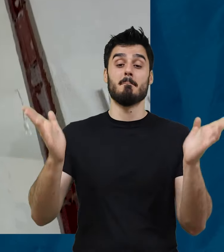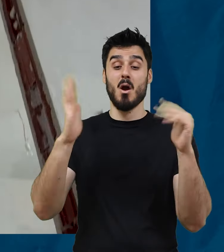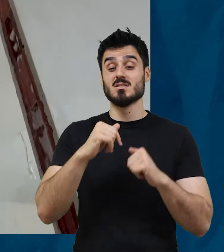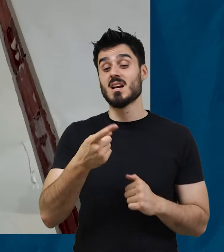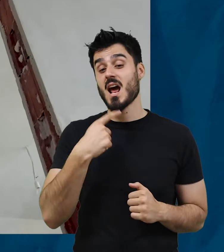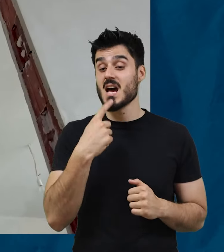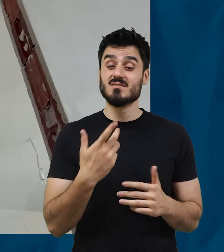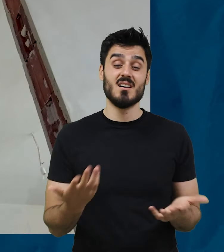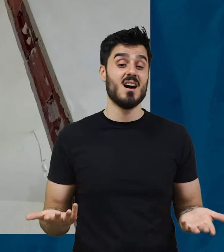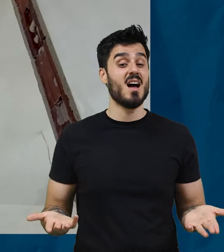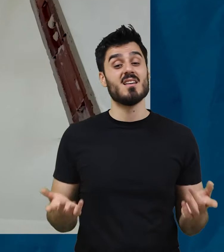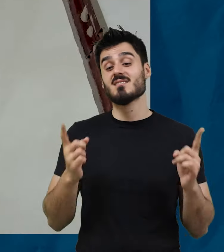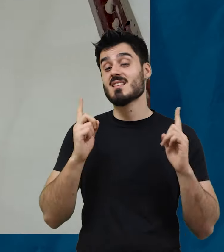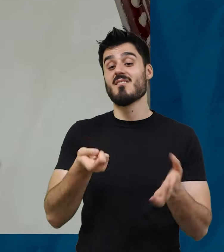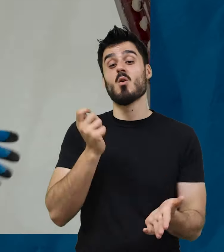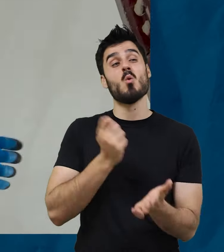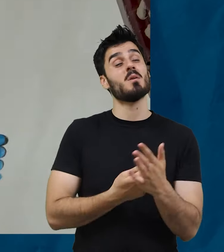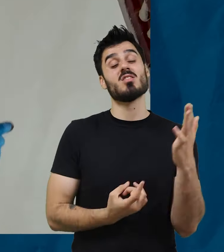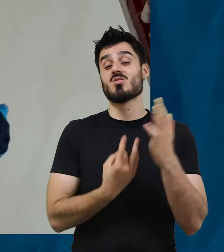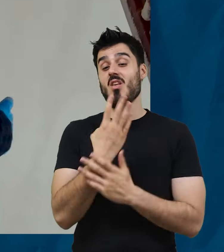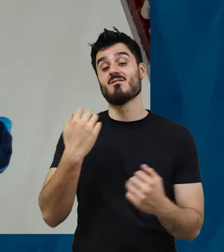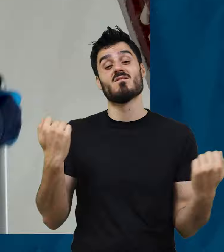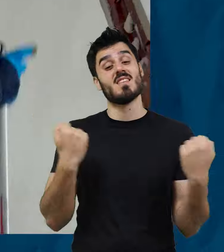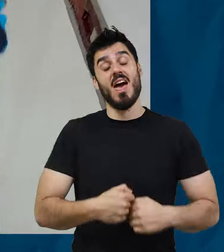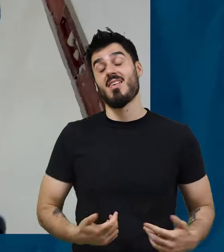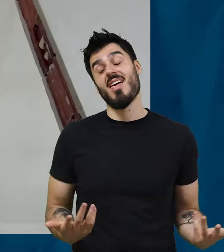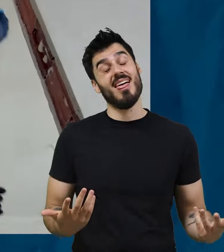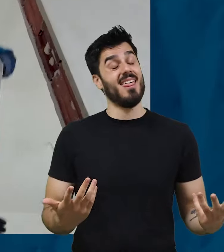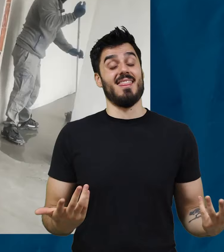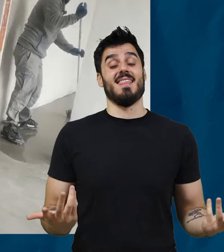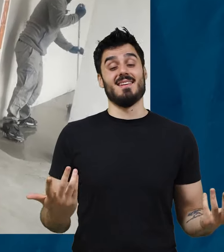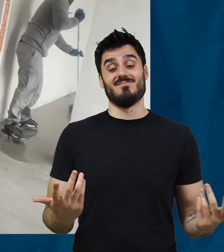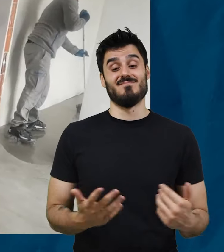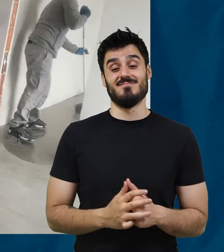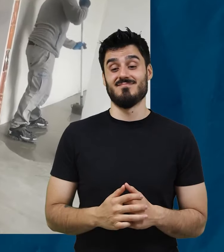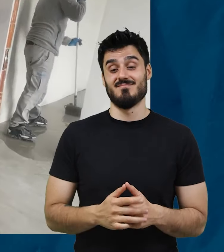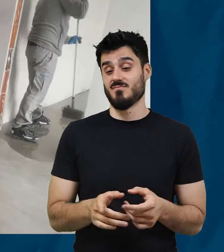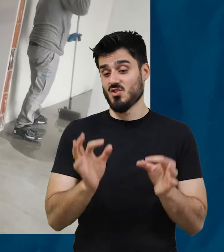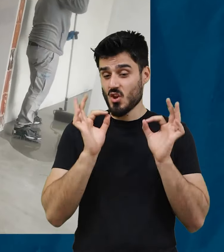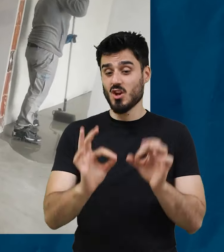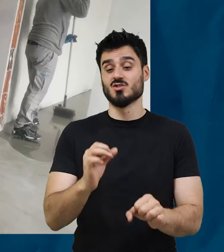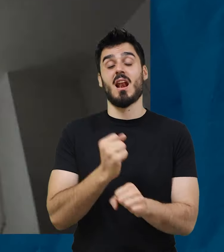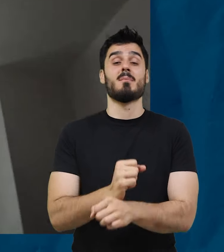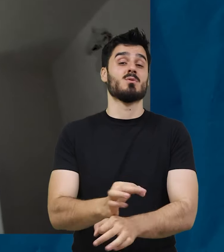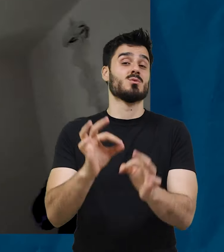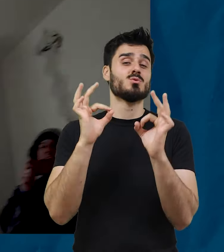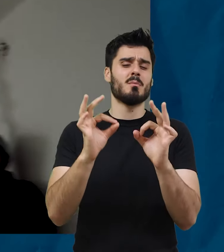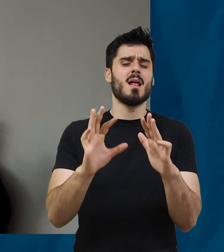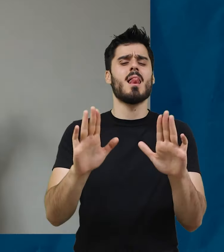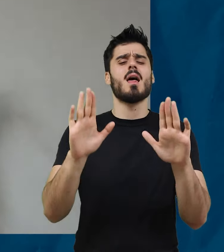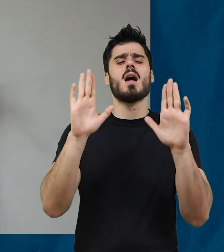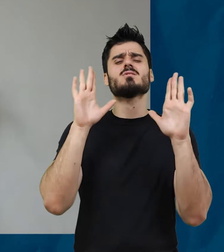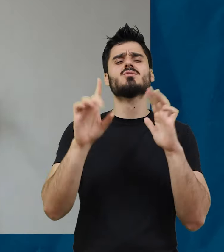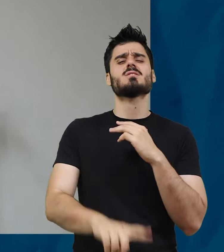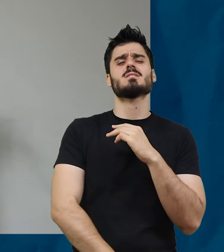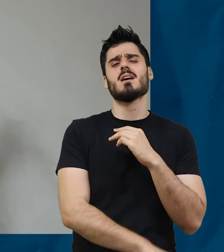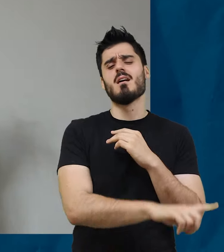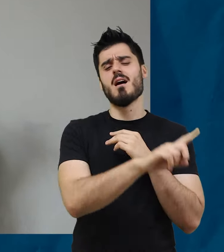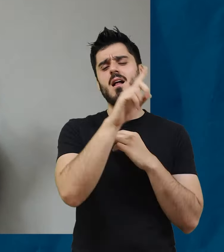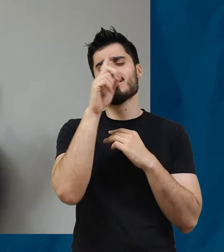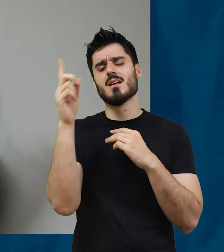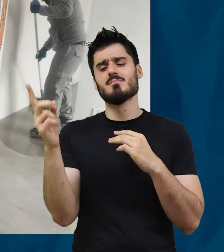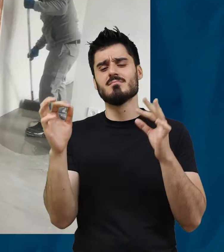После вика, трябва да ми купиш ново яке. Сеш се? Е, така се работи. Лежане по цял ден. Е, това е. По цял